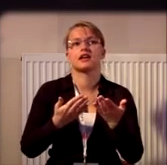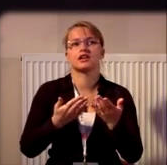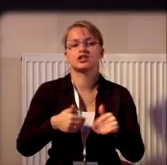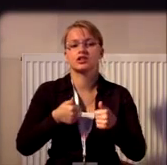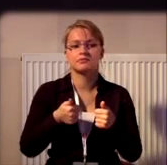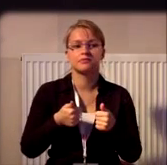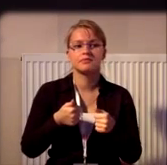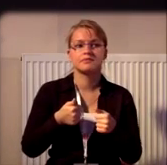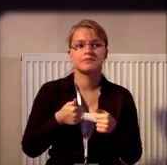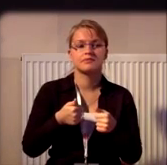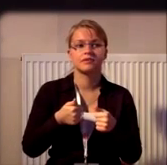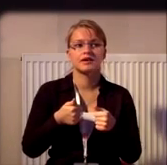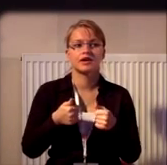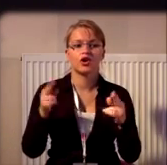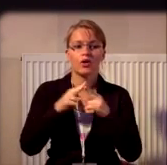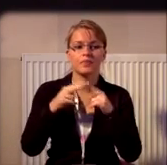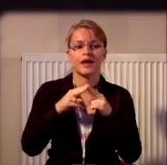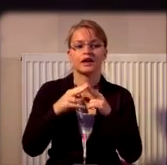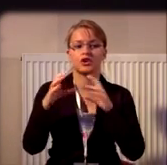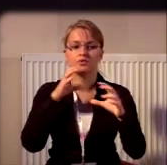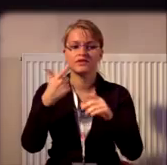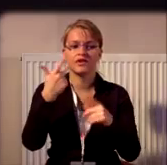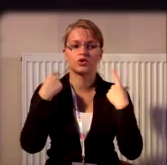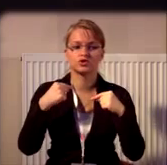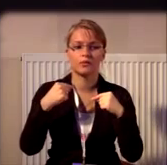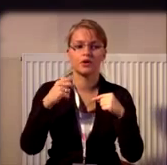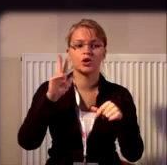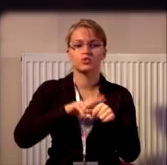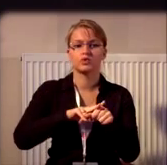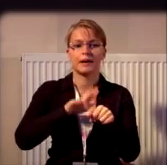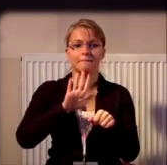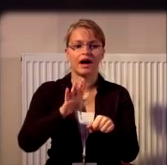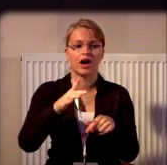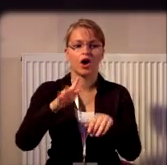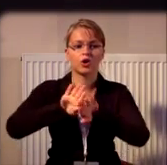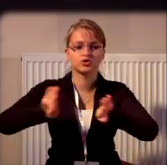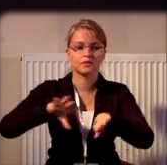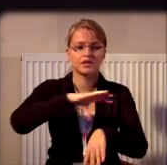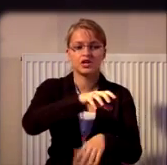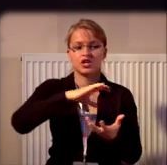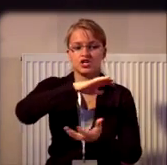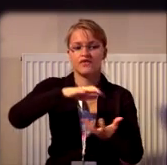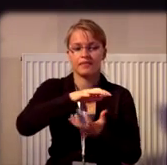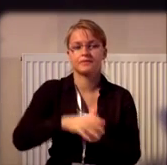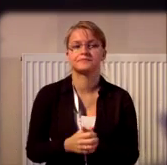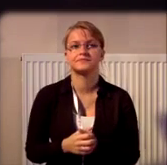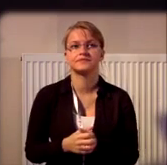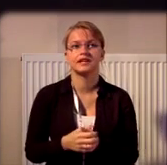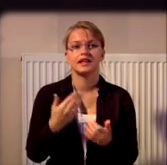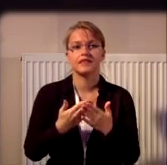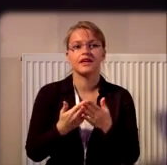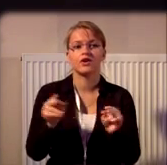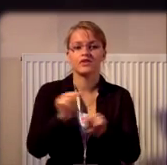stereotypów, na kontakt i komunikację dwóch osób, które należą praktycznie zupełnie do dwóch różnych światów. I właśnie ten